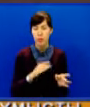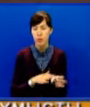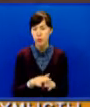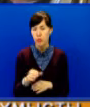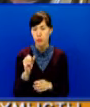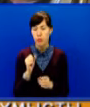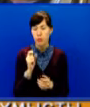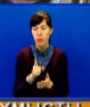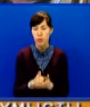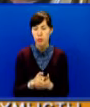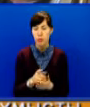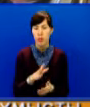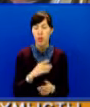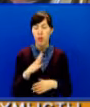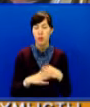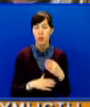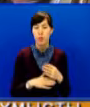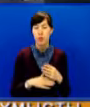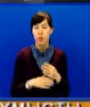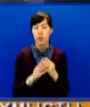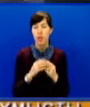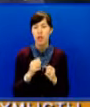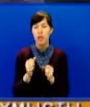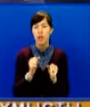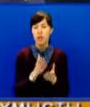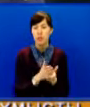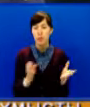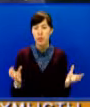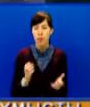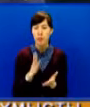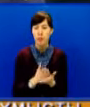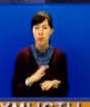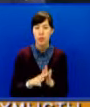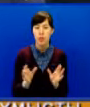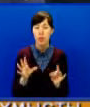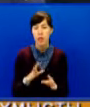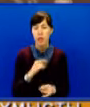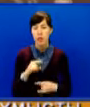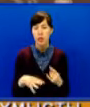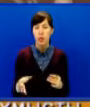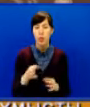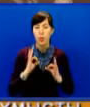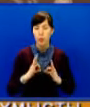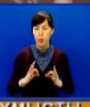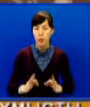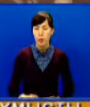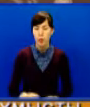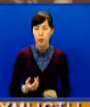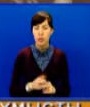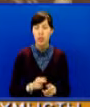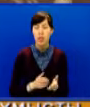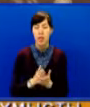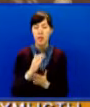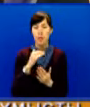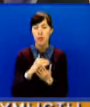тыйым салды. Ал соңғы қадамда басшының қызметкерлерге қамқор болуы жайлы айтылған. Енді облыс прокуратурасы осы